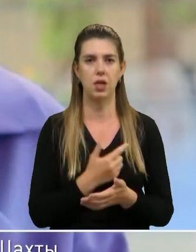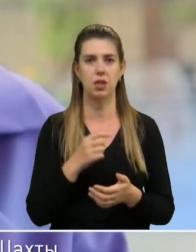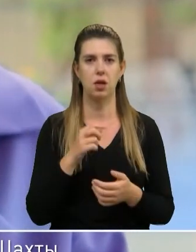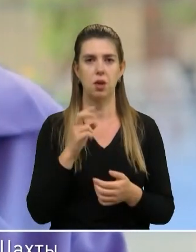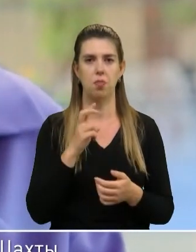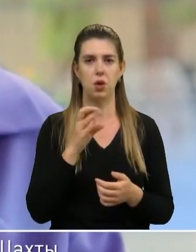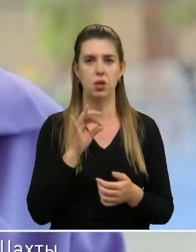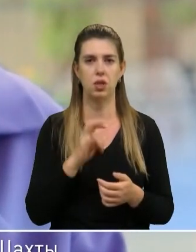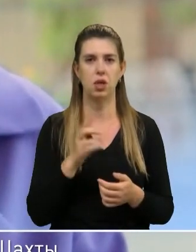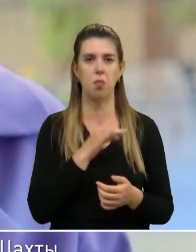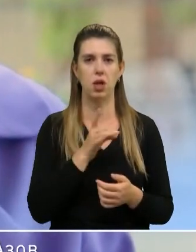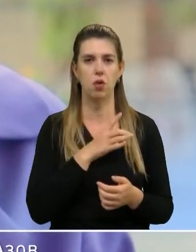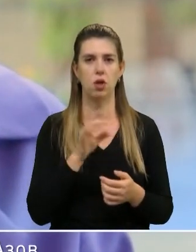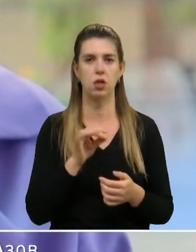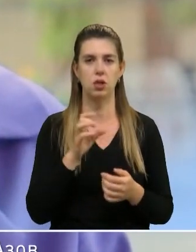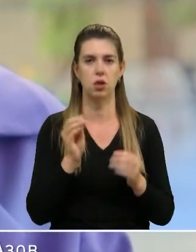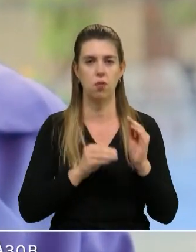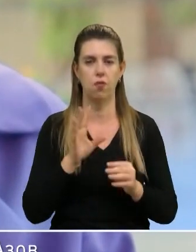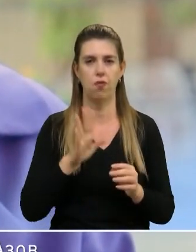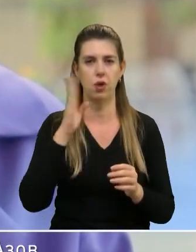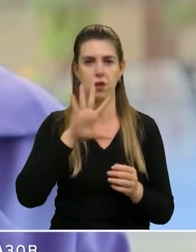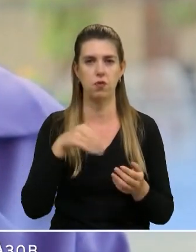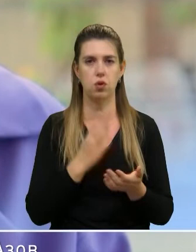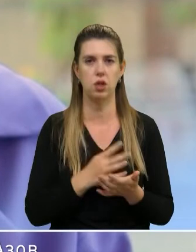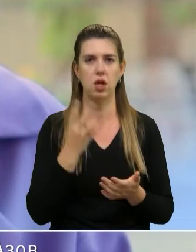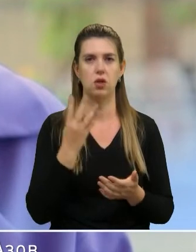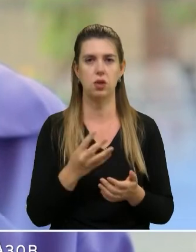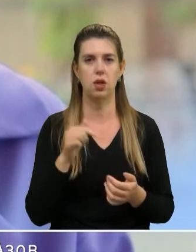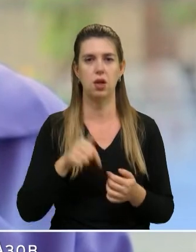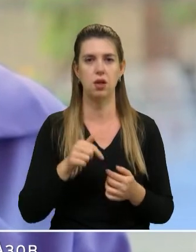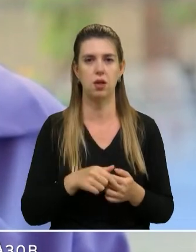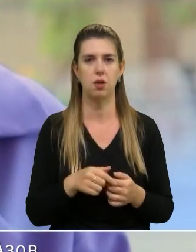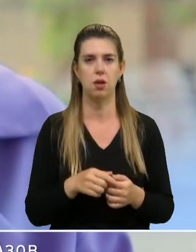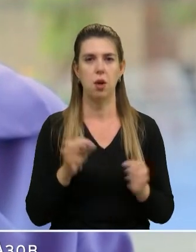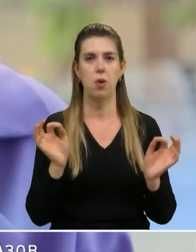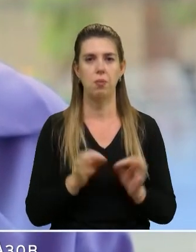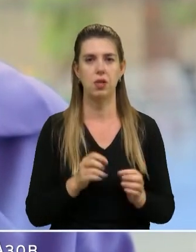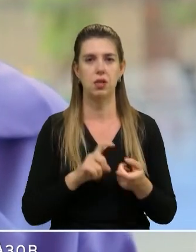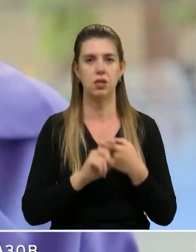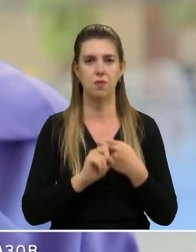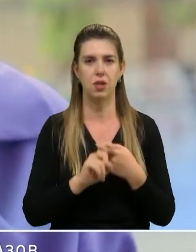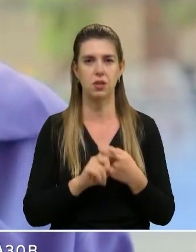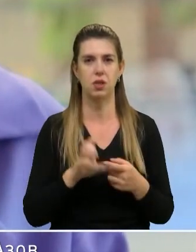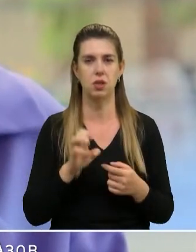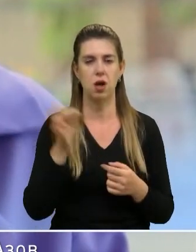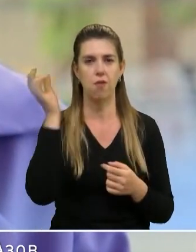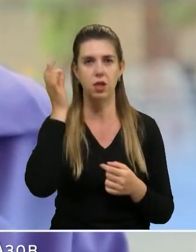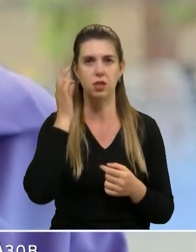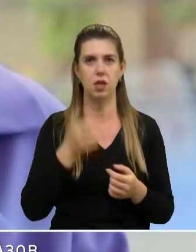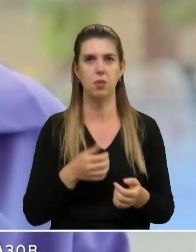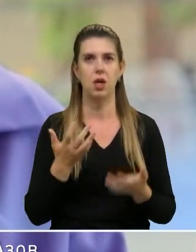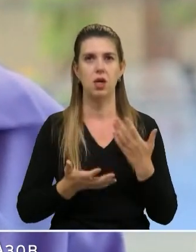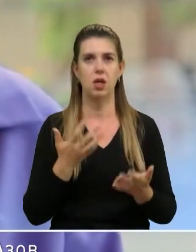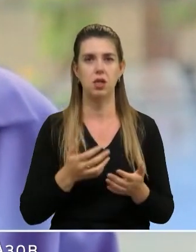биотин, белок, белковая составляющая. 4. Это моменты, связанные с волосами.